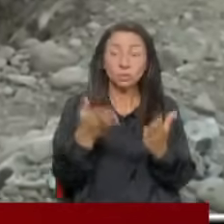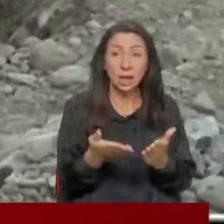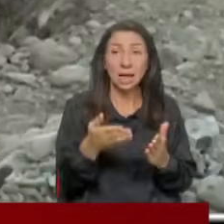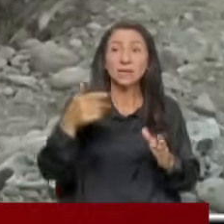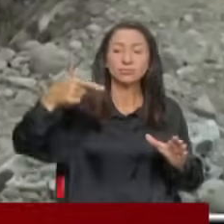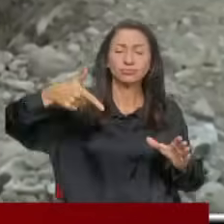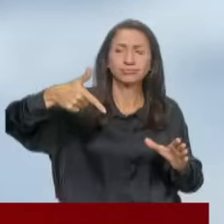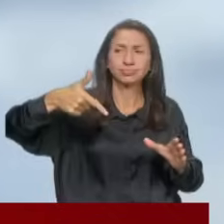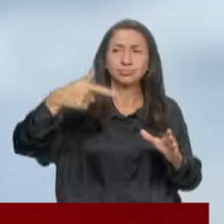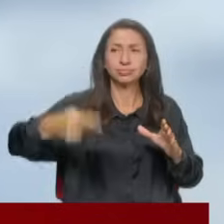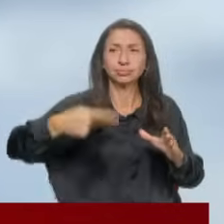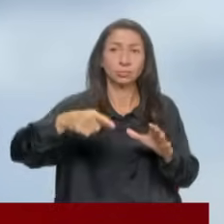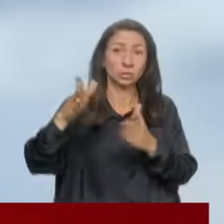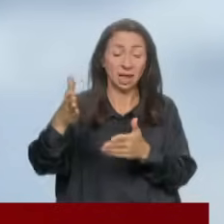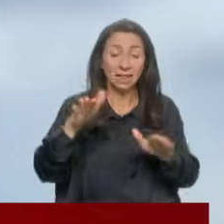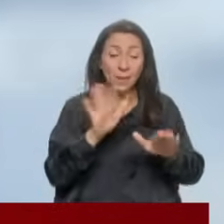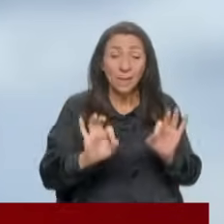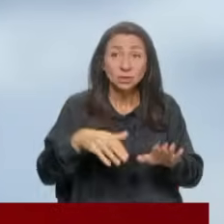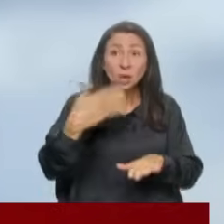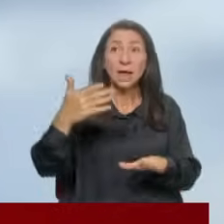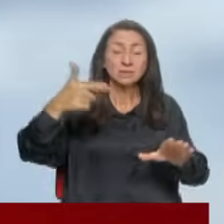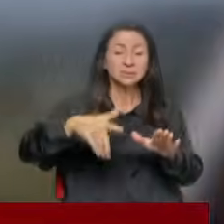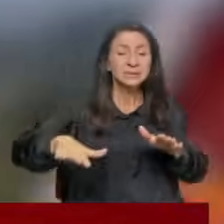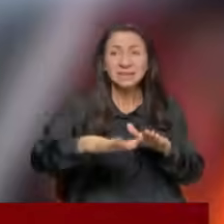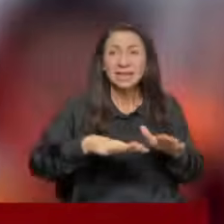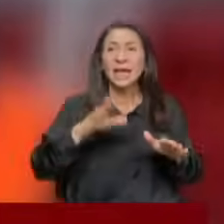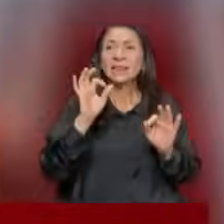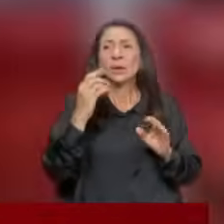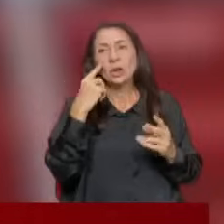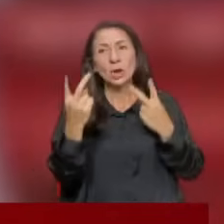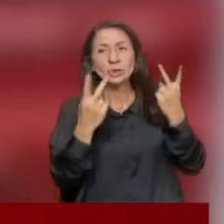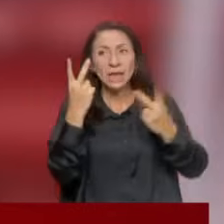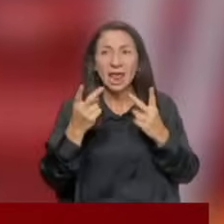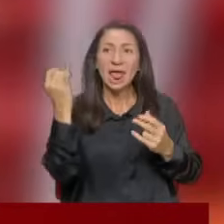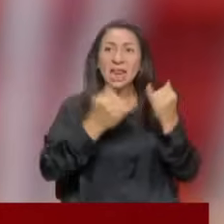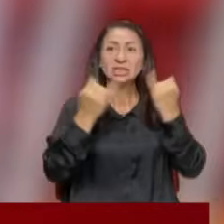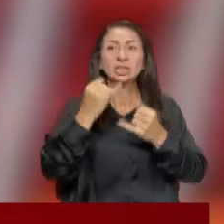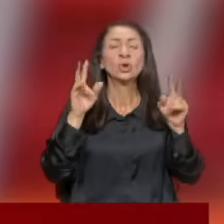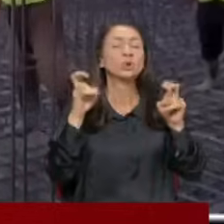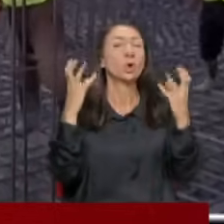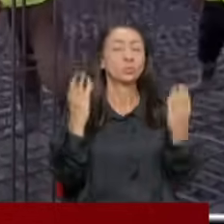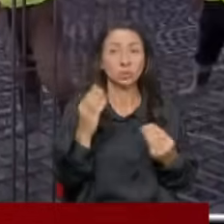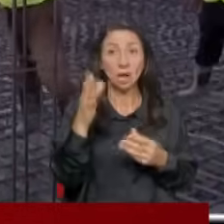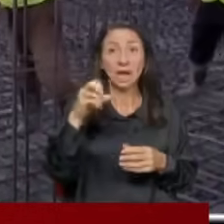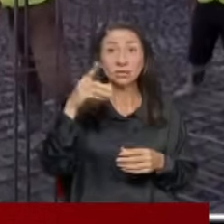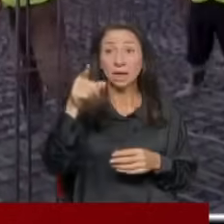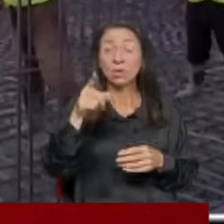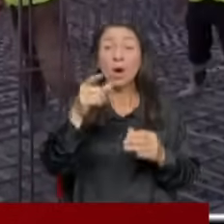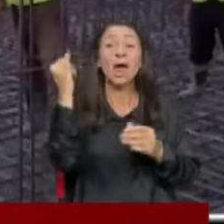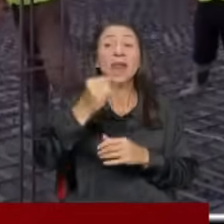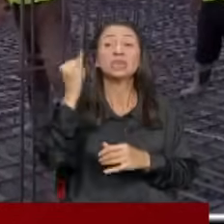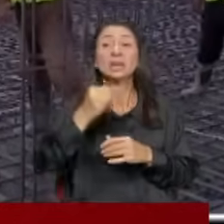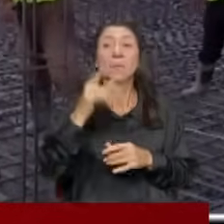betonla burada depremden hemen sonra atılan Temeller sembolik görüntüler eleştiri konusu olmuştur Erdoğan o